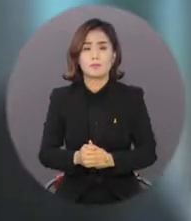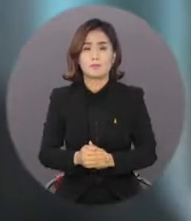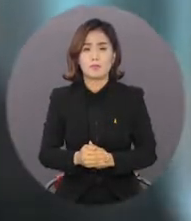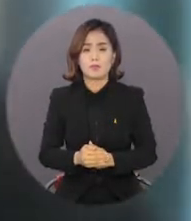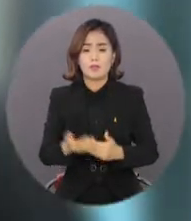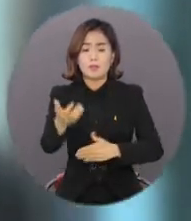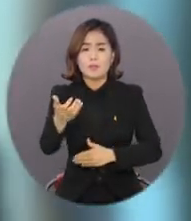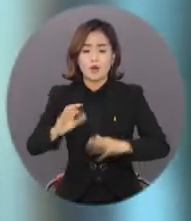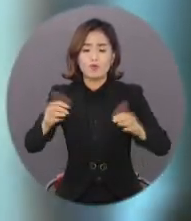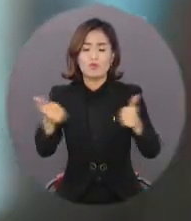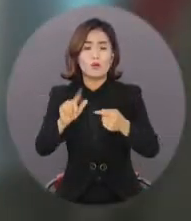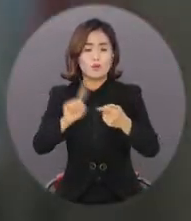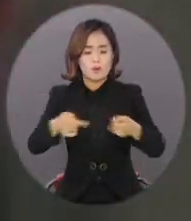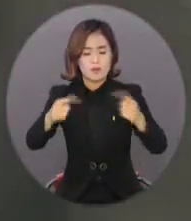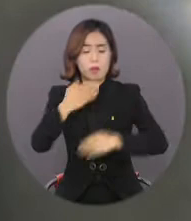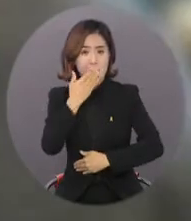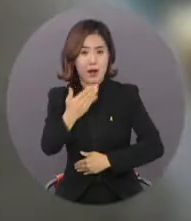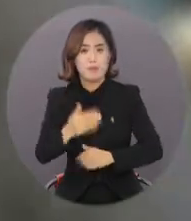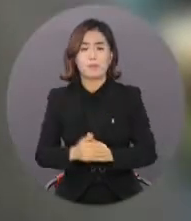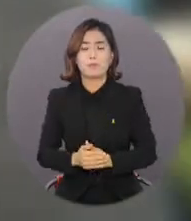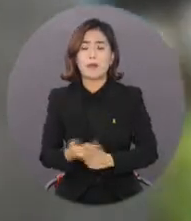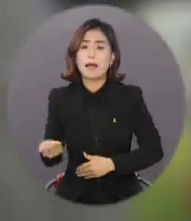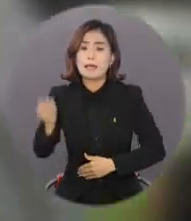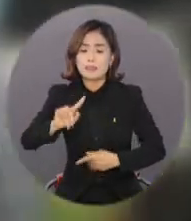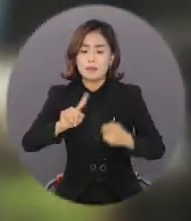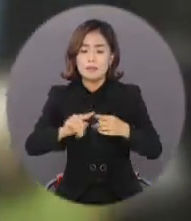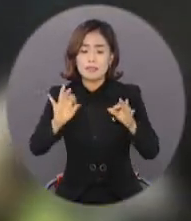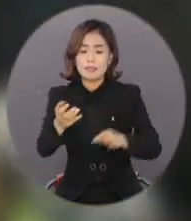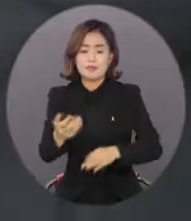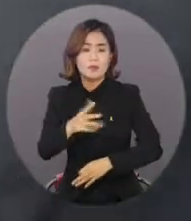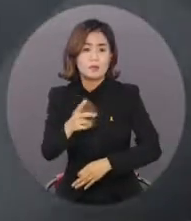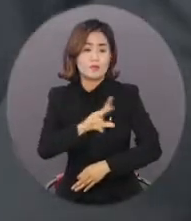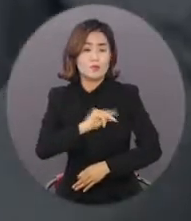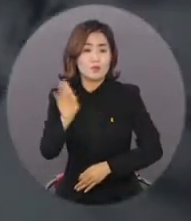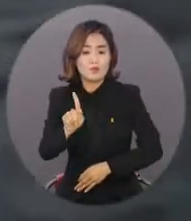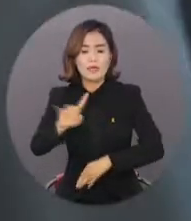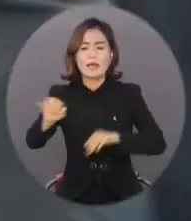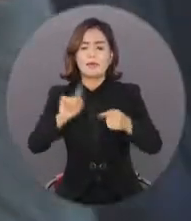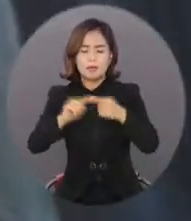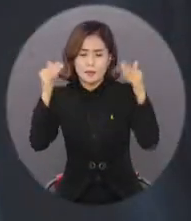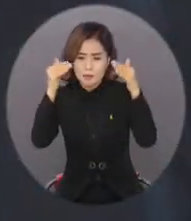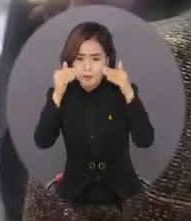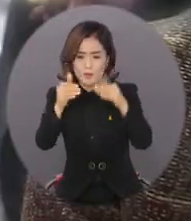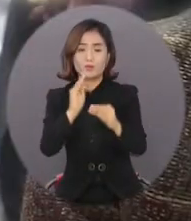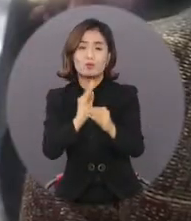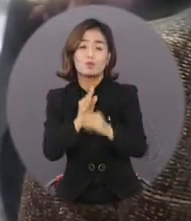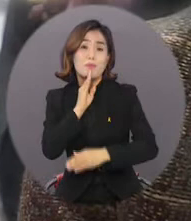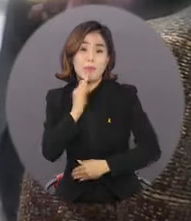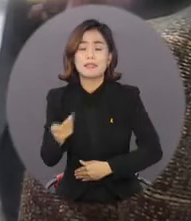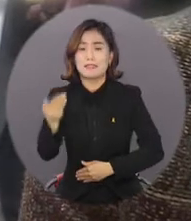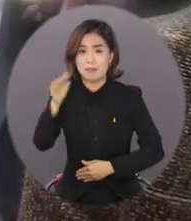김경진 전 국회의원도 참여할 거라고 했습니다. 하지만 김 전 의원은 윤 전 총장의 행보를 관심 있게 지켜보고 있는 건